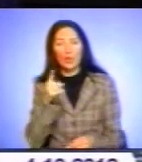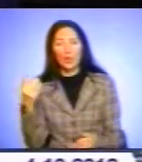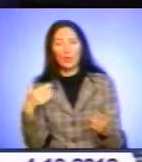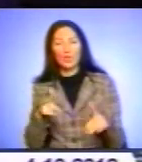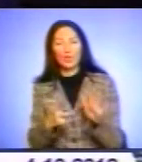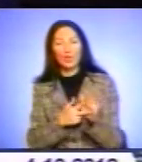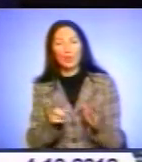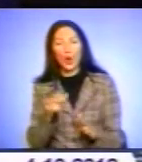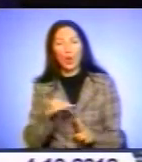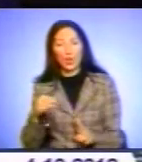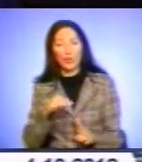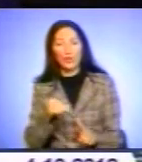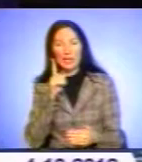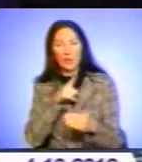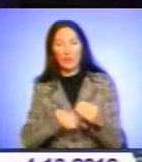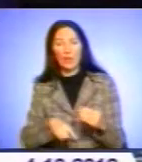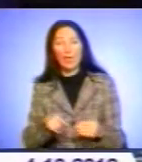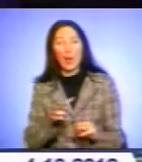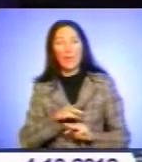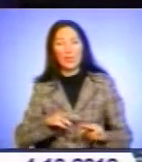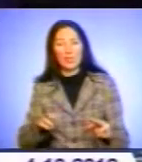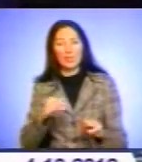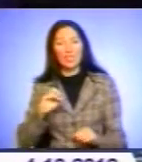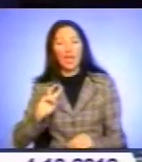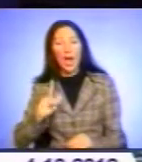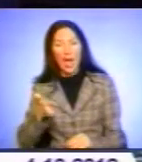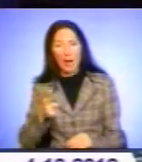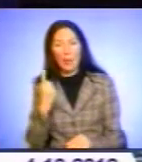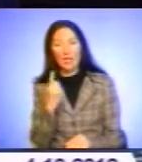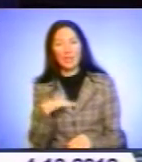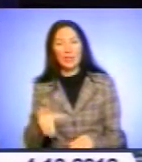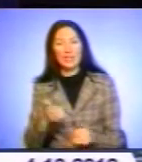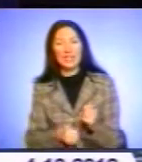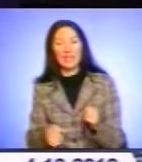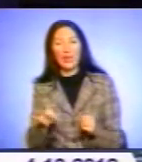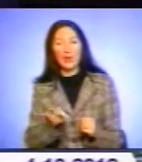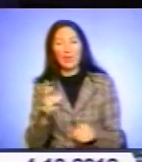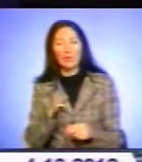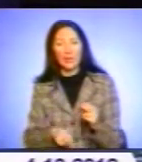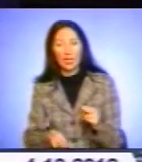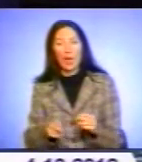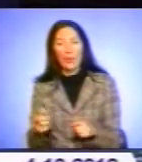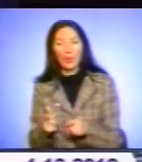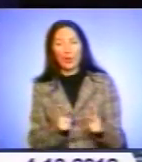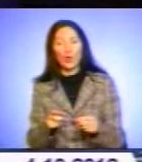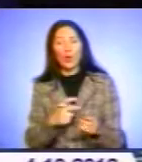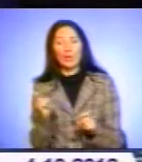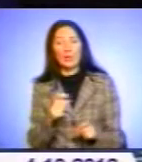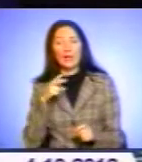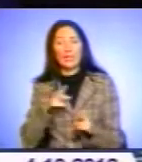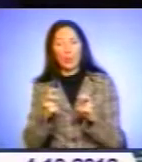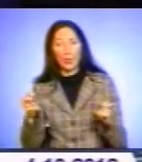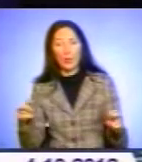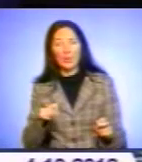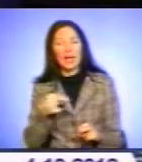жовтня, запевняють у міністерстві ЖКГ. Першими серед цих регіонів завершили підготовку господарства Дніпропетровської і Запорізької